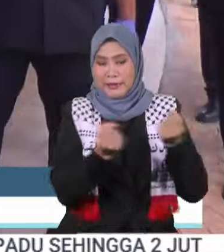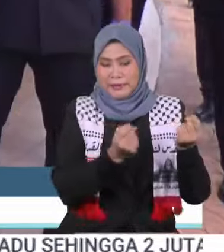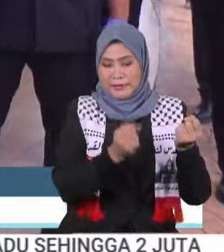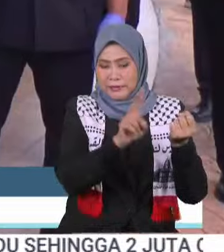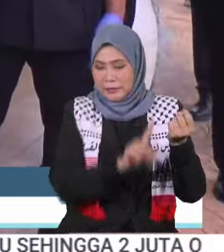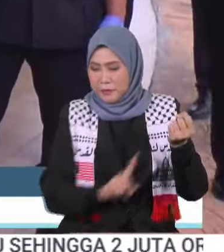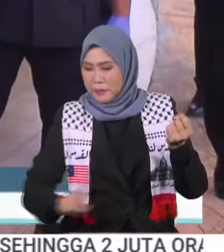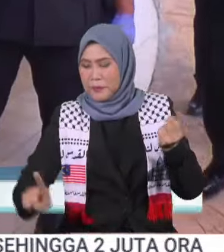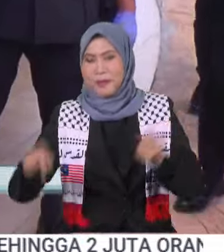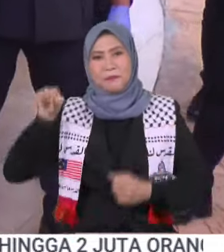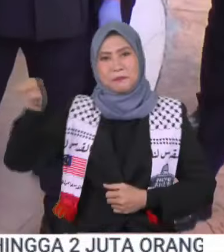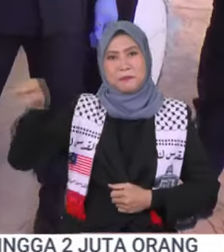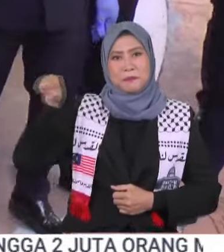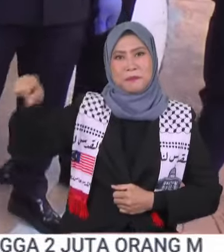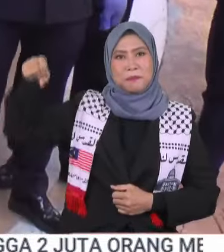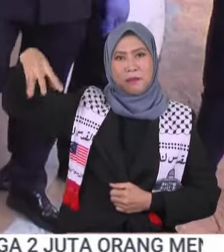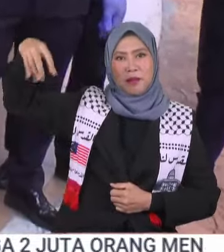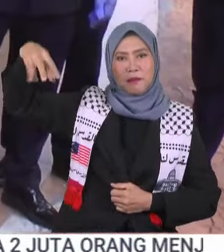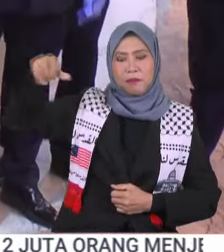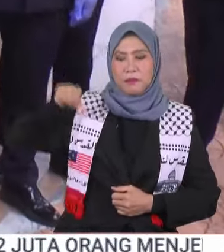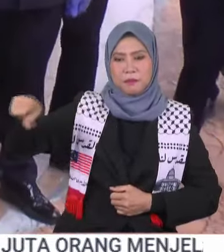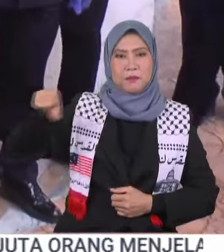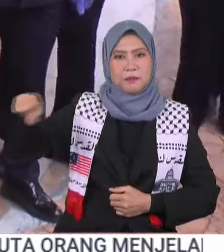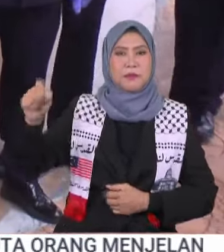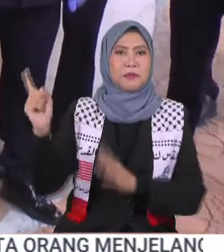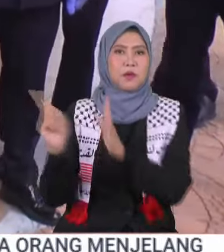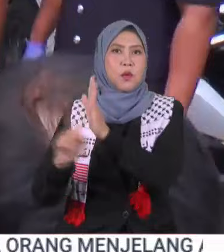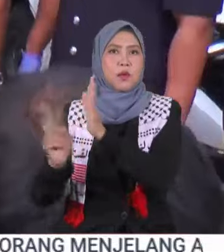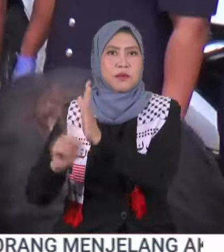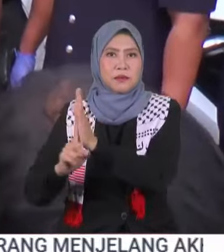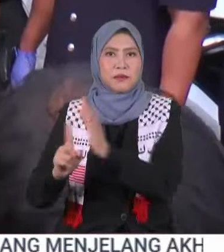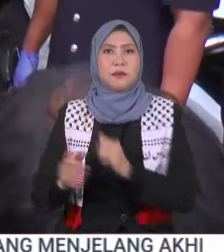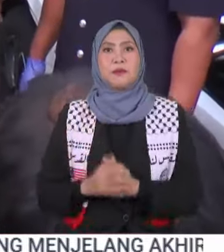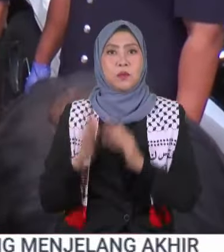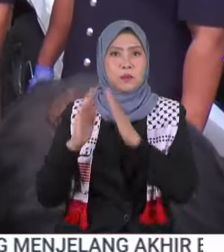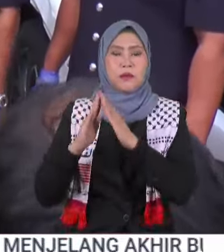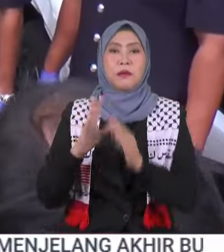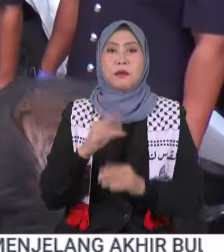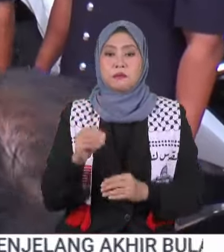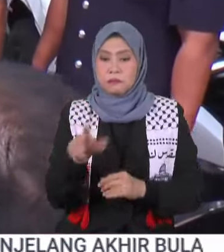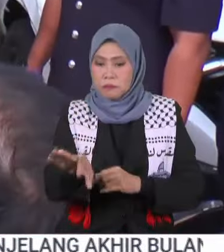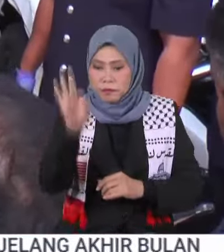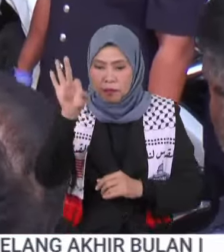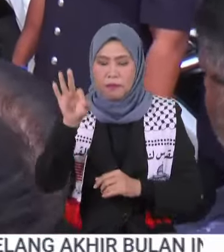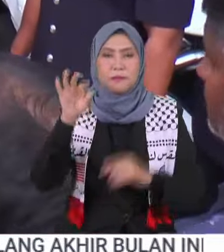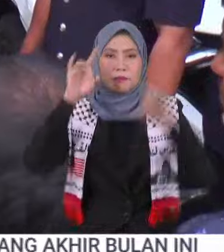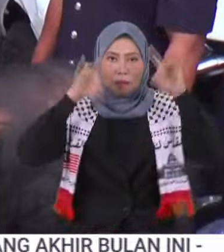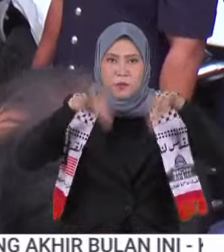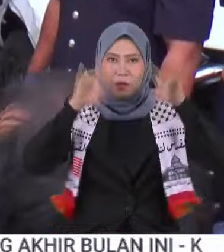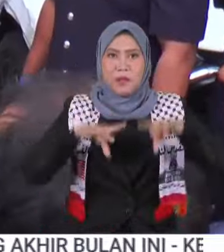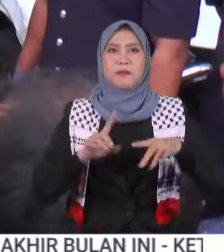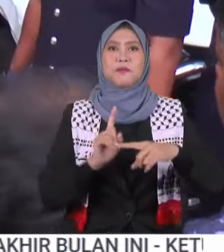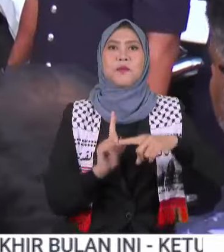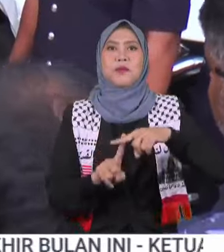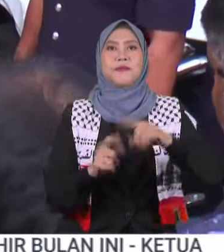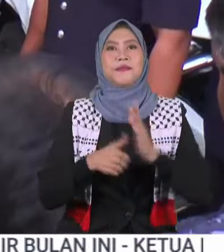kali. Ujian saringan air kencing mendapati kedua-dua suspek positif dadah.